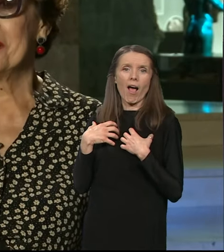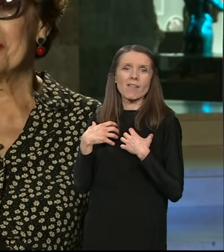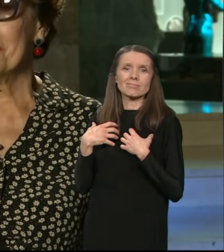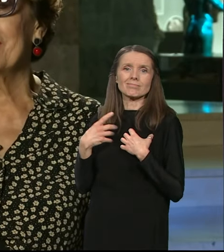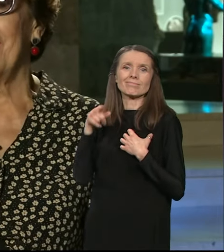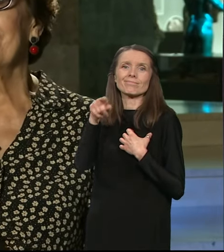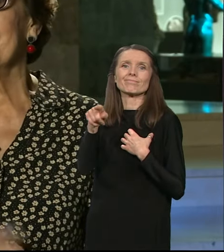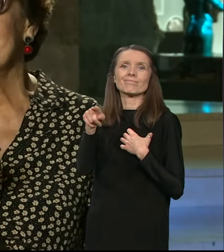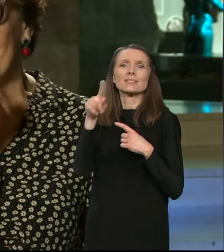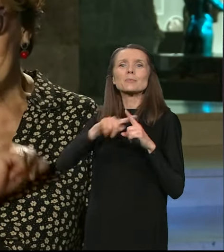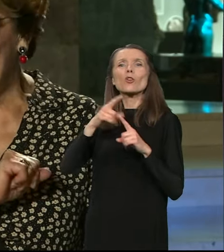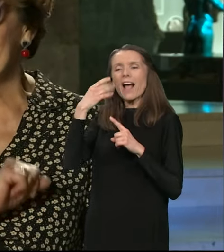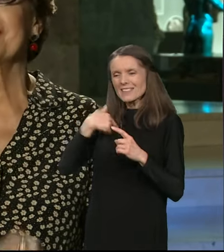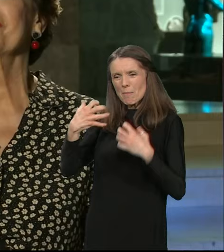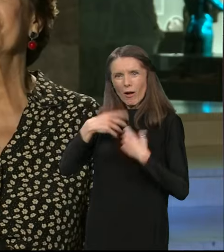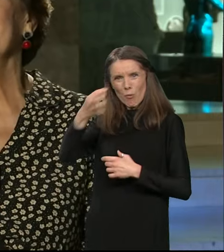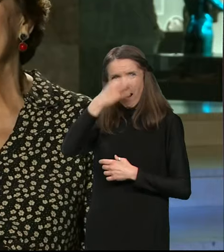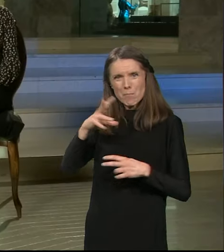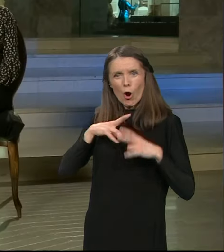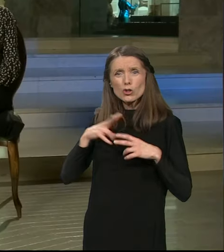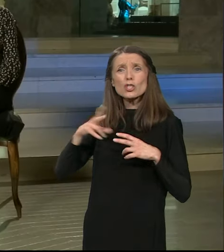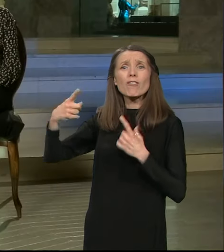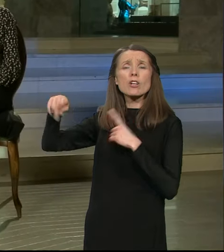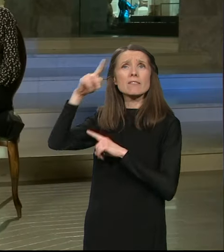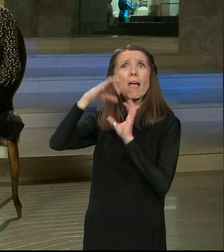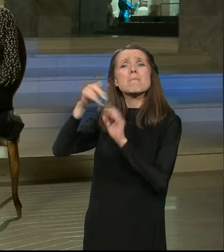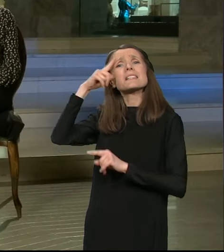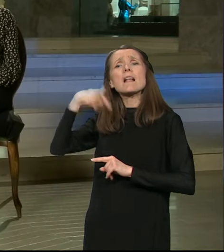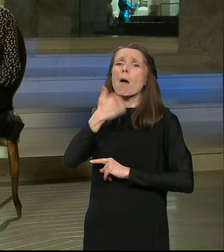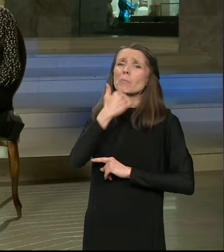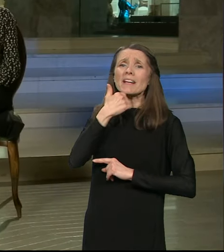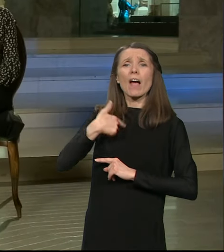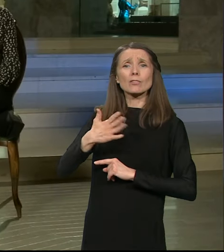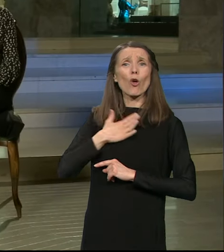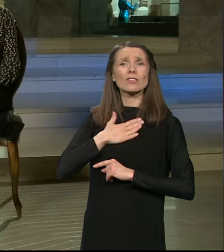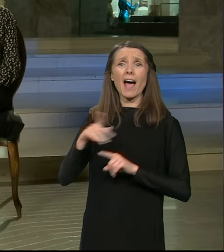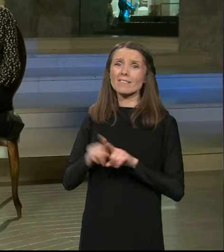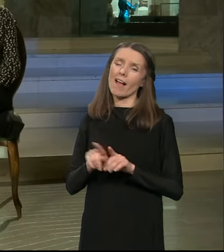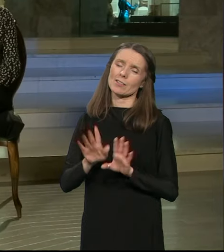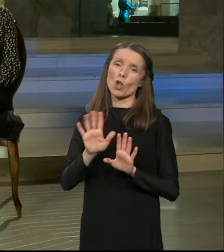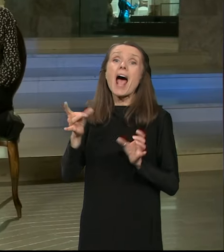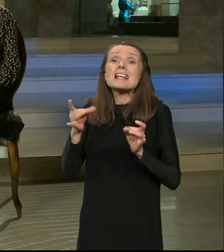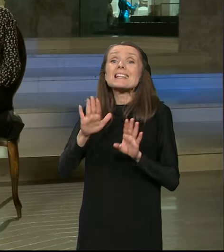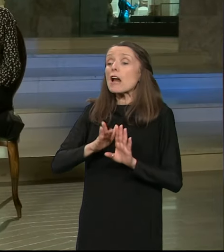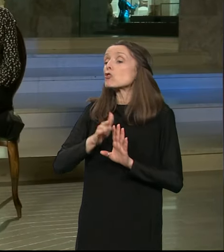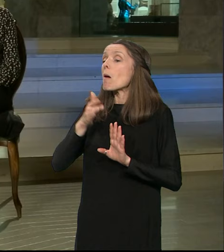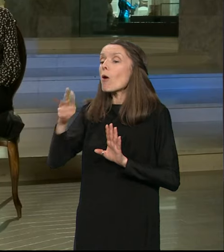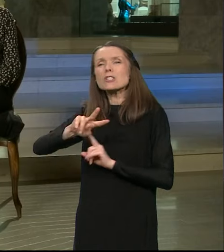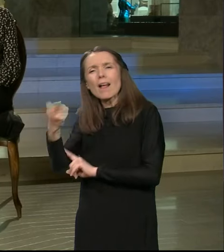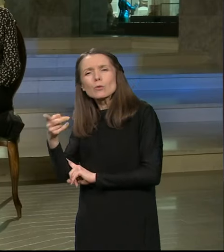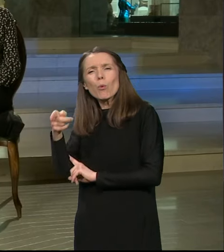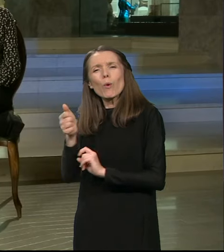i mislila sam ja takva. Ali srećom, posle sam imala i kod istog, kod Siniše Pavića u Srećnim ljudima, onu malo